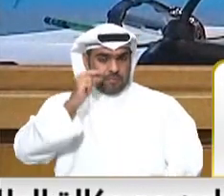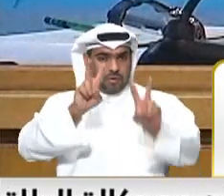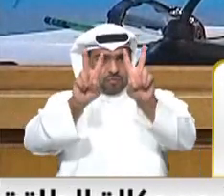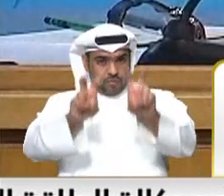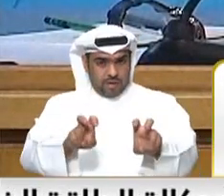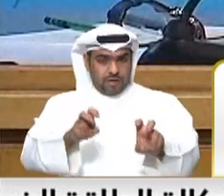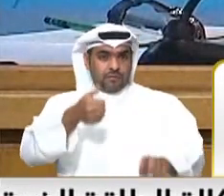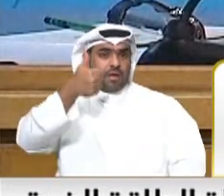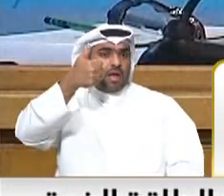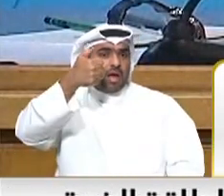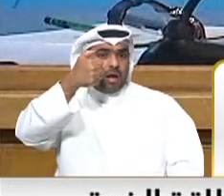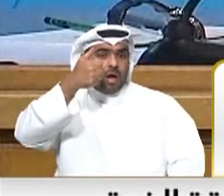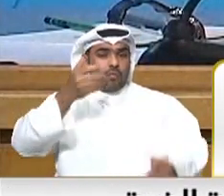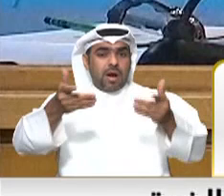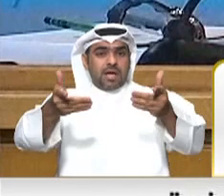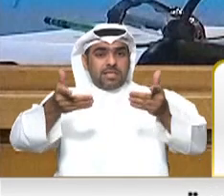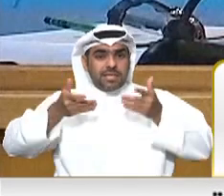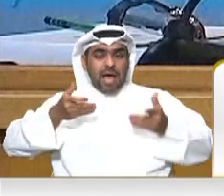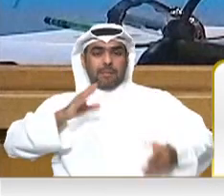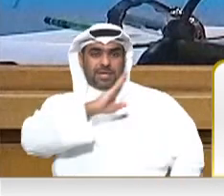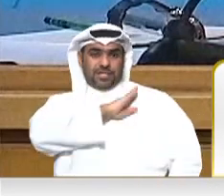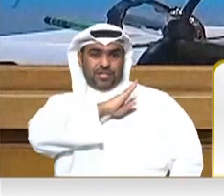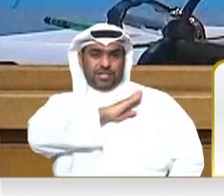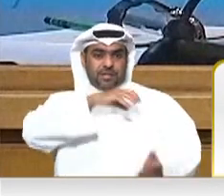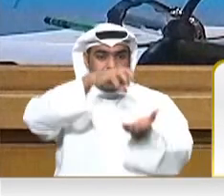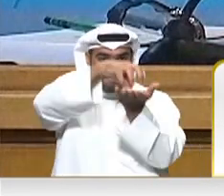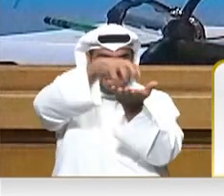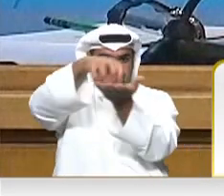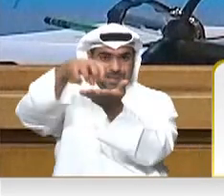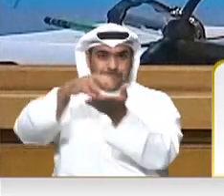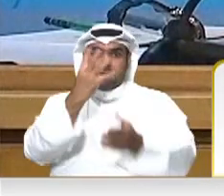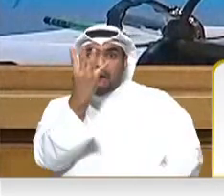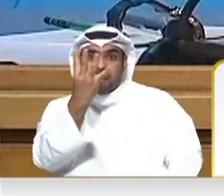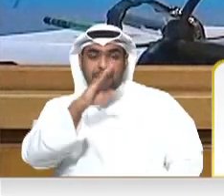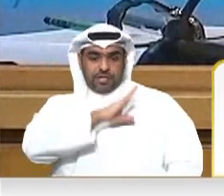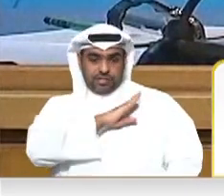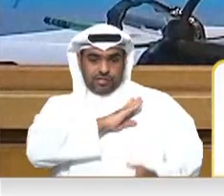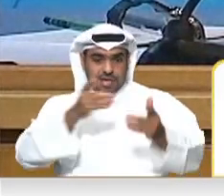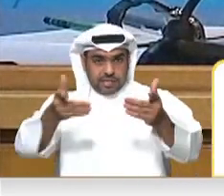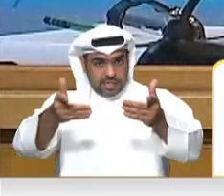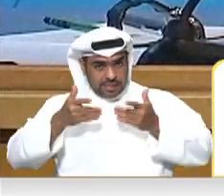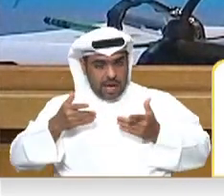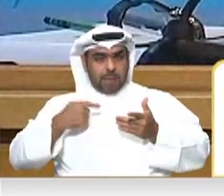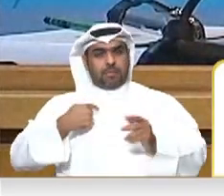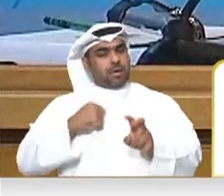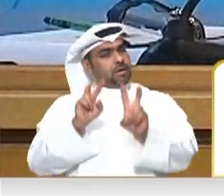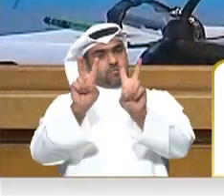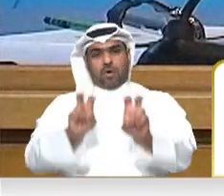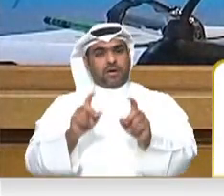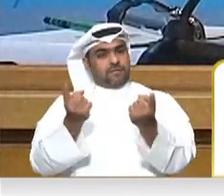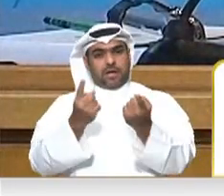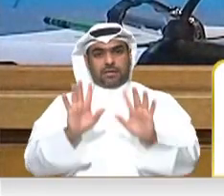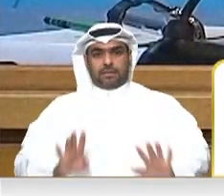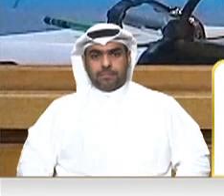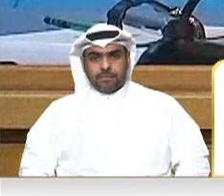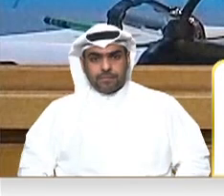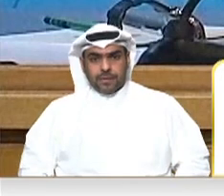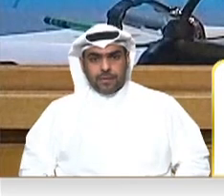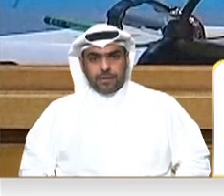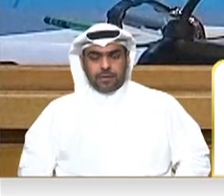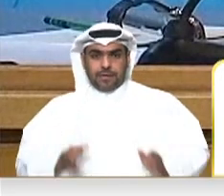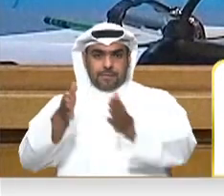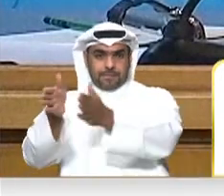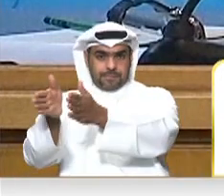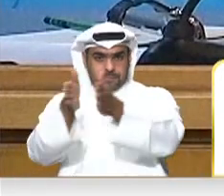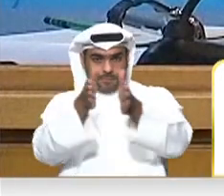اربعه مناطق وتخلت عن خطط الانضمام الى حلف شمال الاطلسي النيتو وتسببت